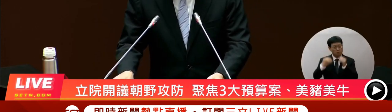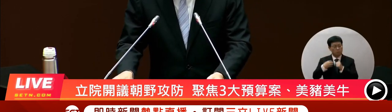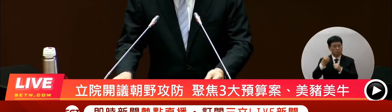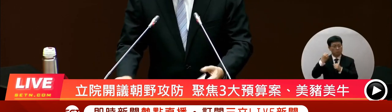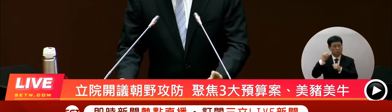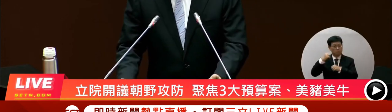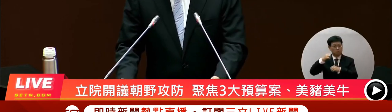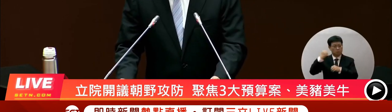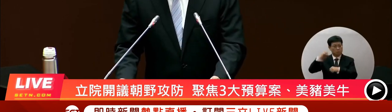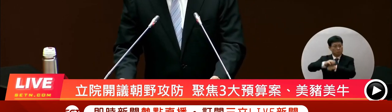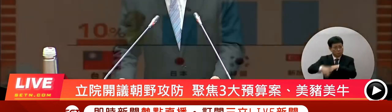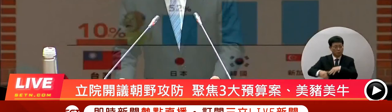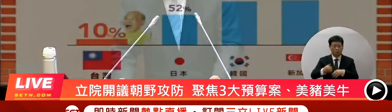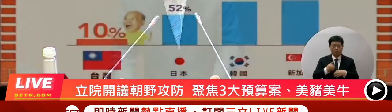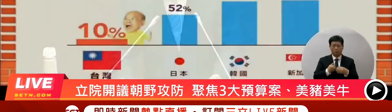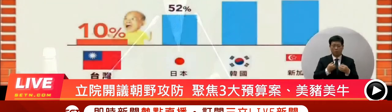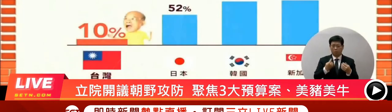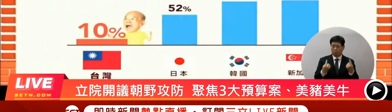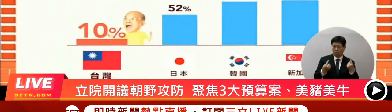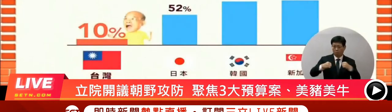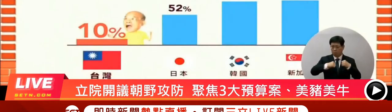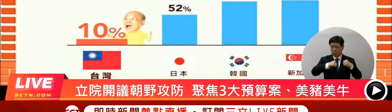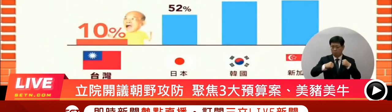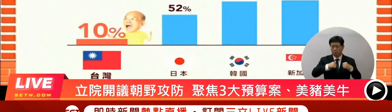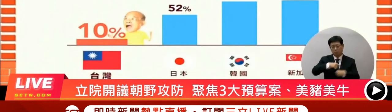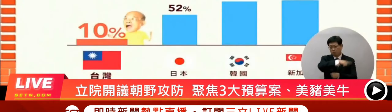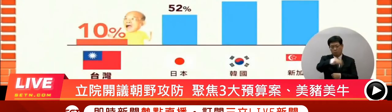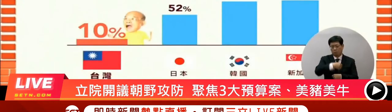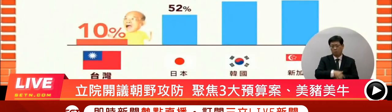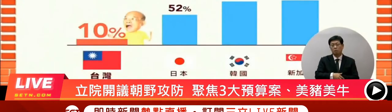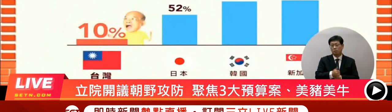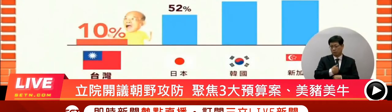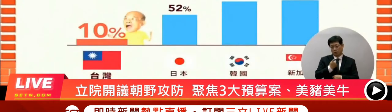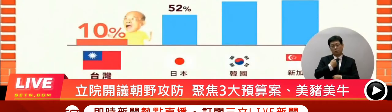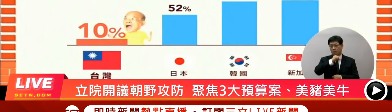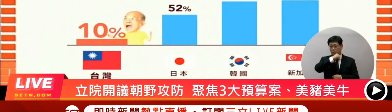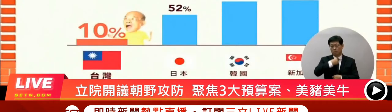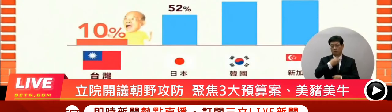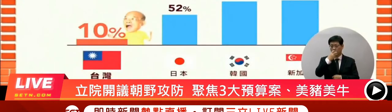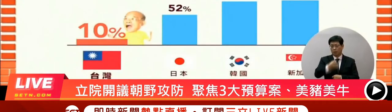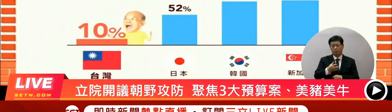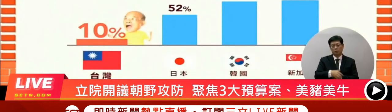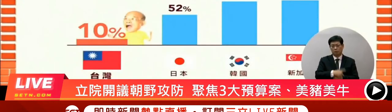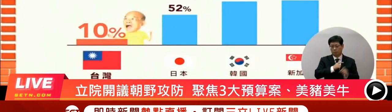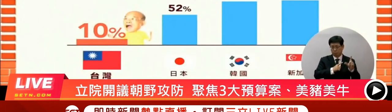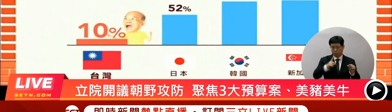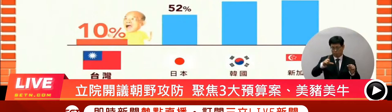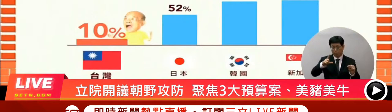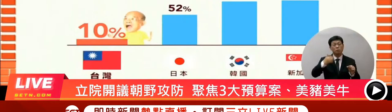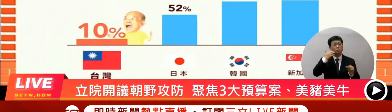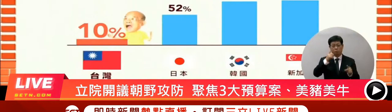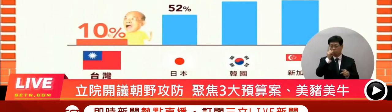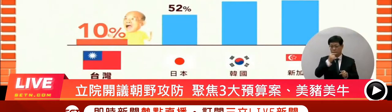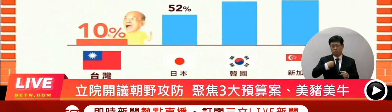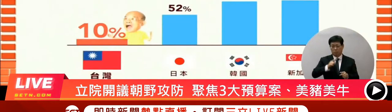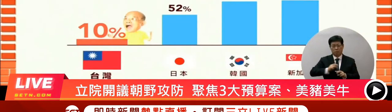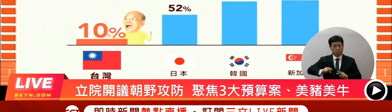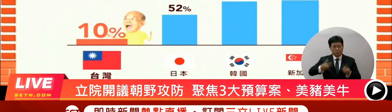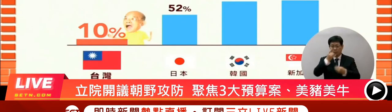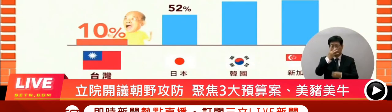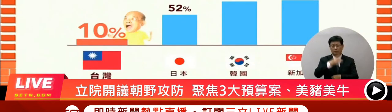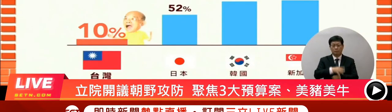坡等跟我们竞争的国家，台湾都来得低。如果一直没有办法突